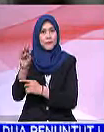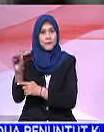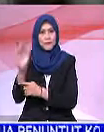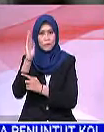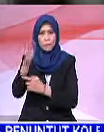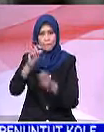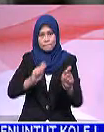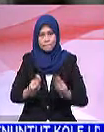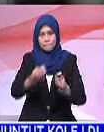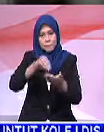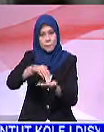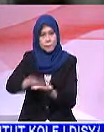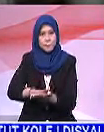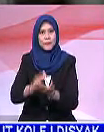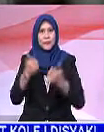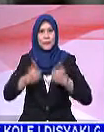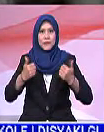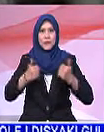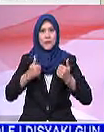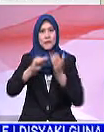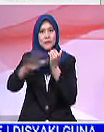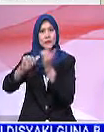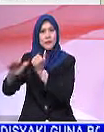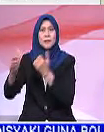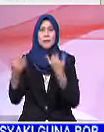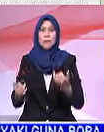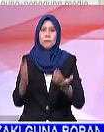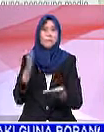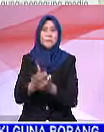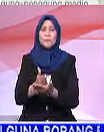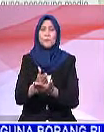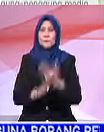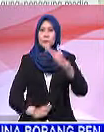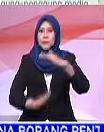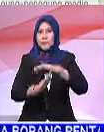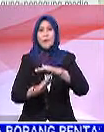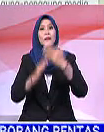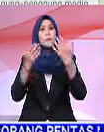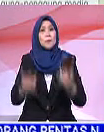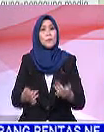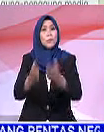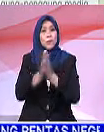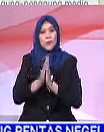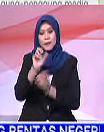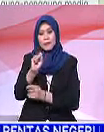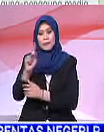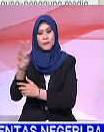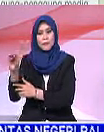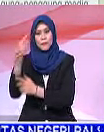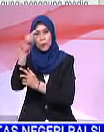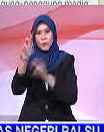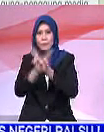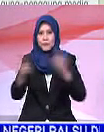mengambil tindakan terhadap iklan raya tersebut dengan melakukan sekatan. SKMM turut meminta pihak penyedia platform